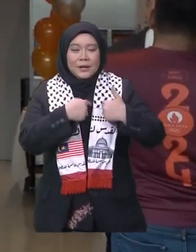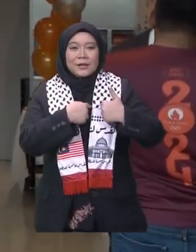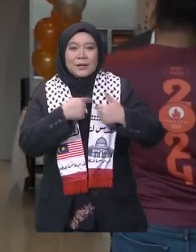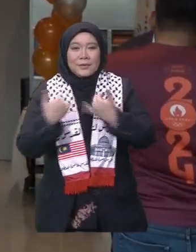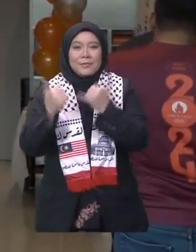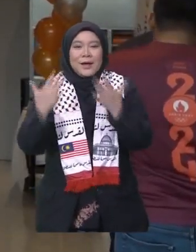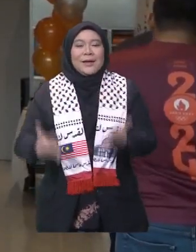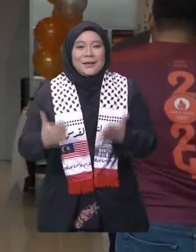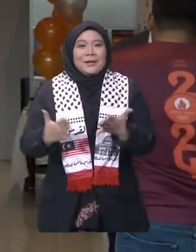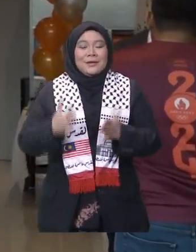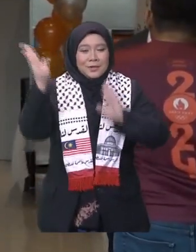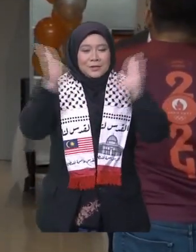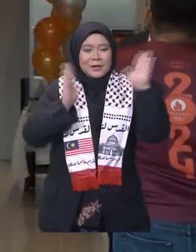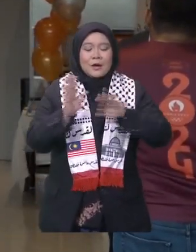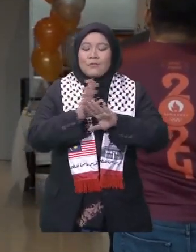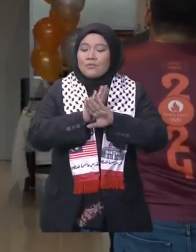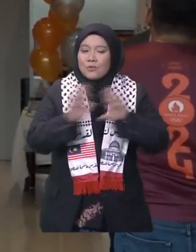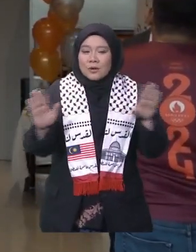satu